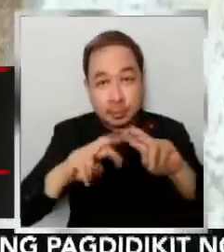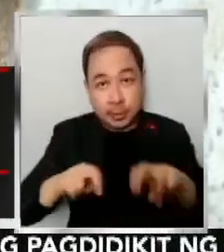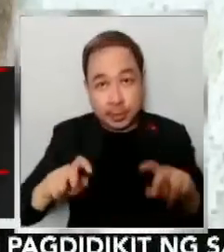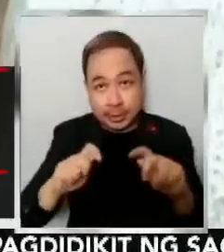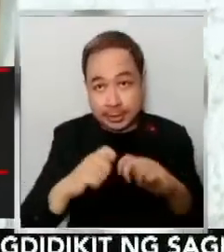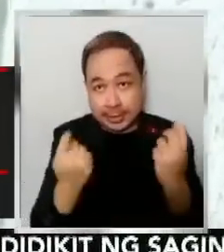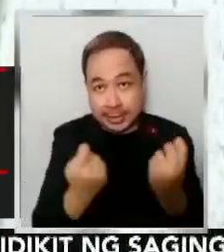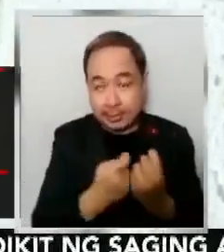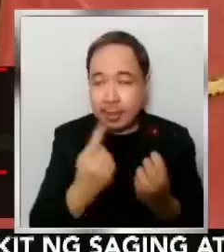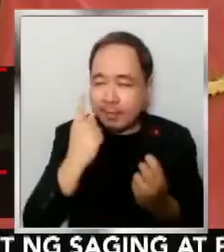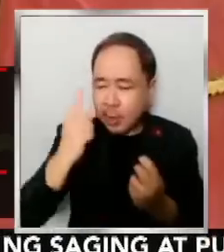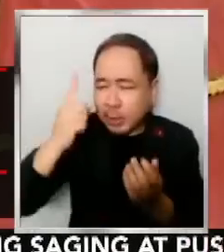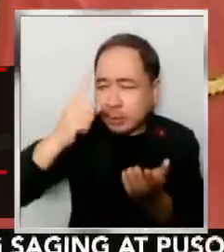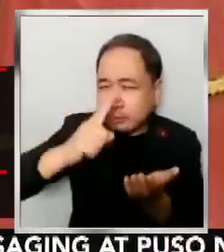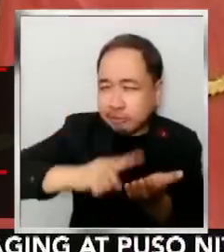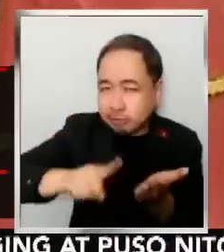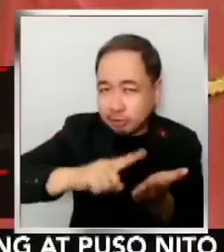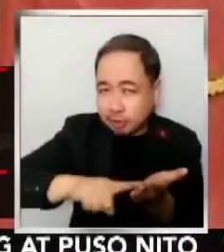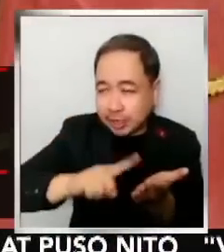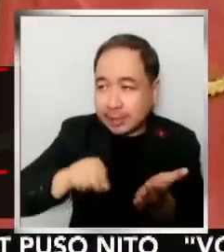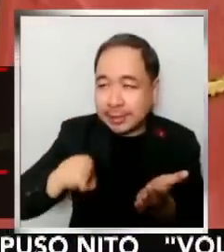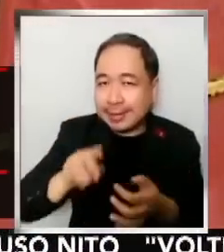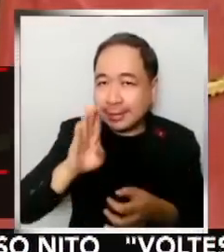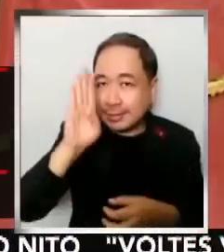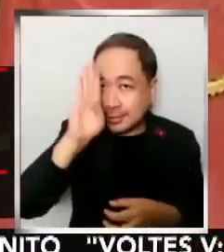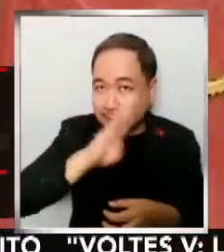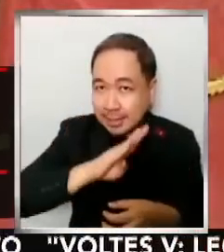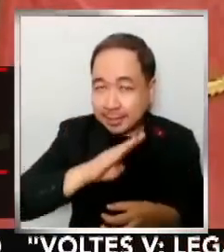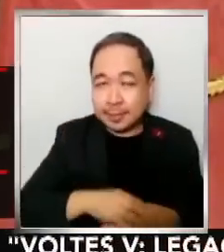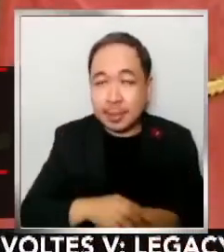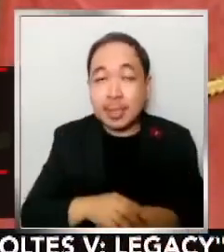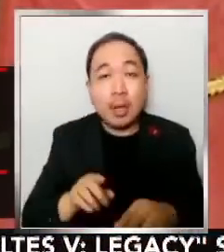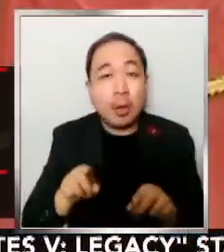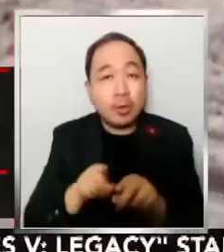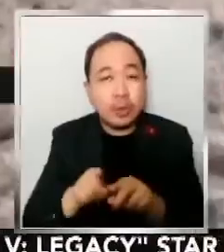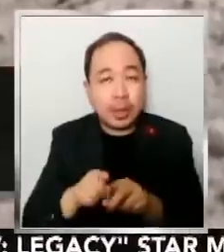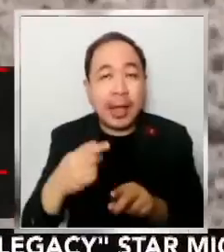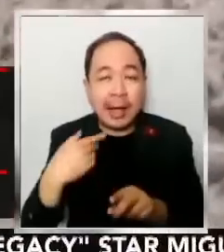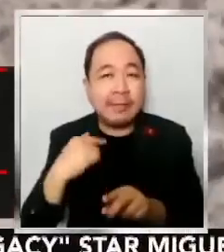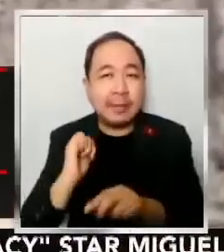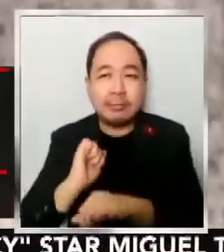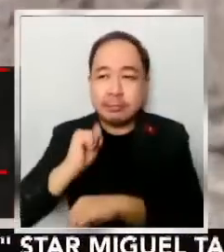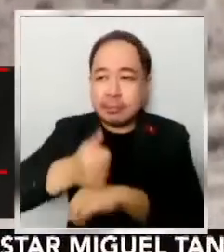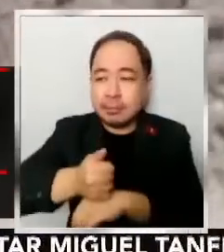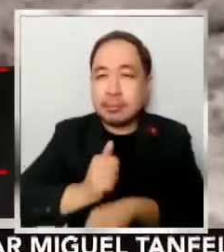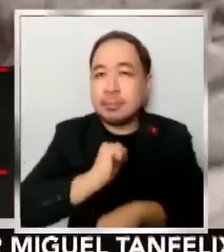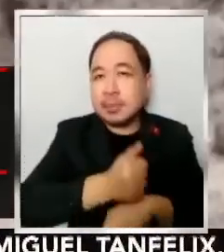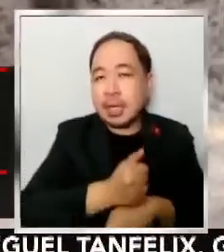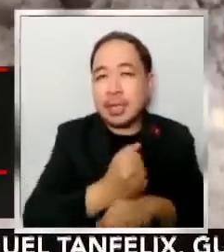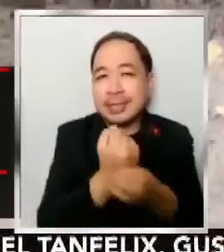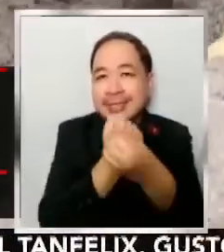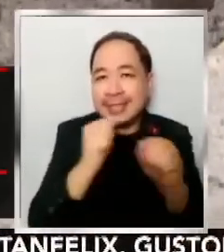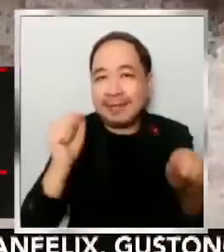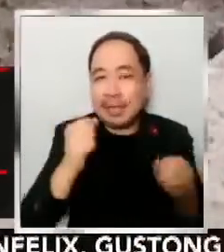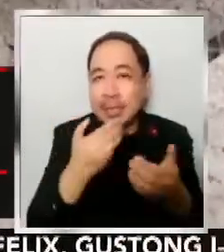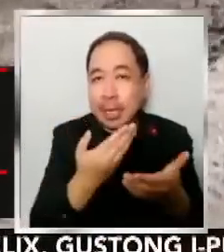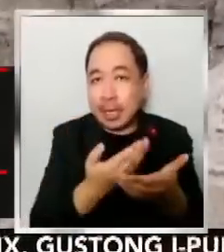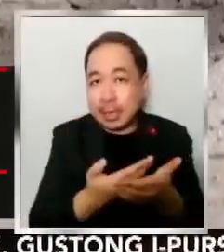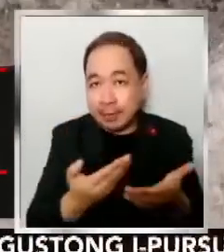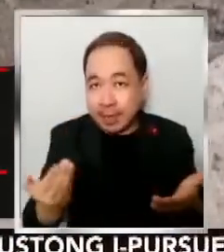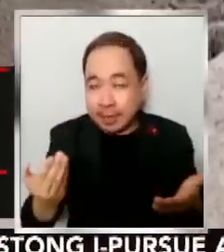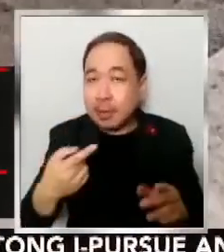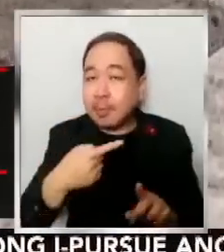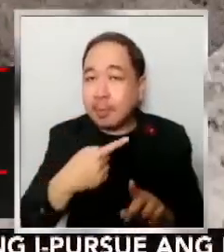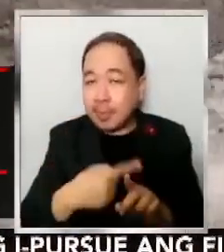geotechnical investigation. Naglagay na rin daw ang ahensya ng mga traffic safety device at agad tinambakan at pinunan ang